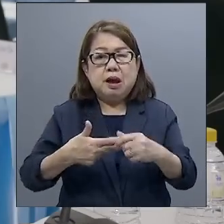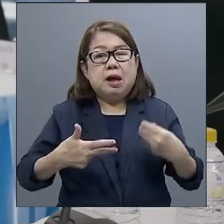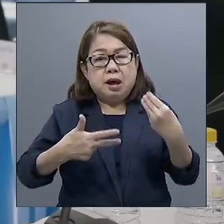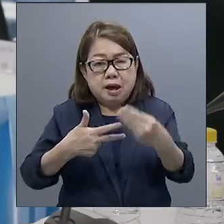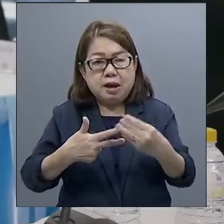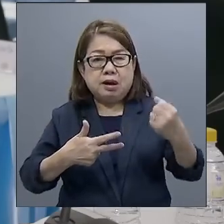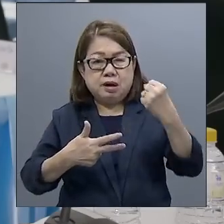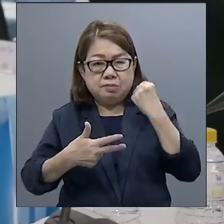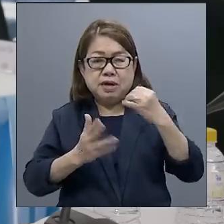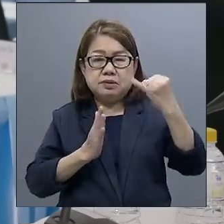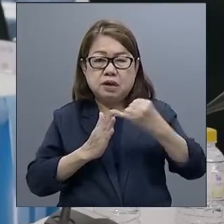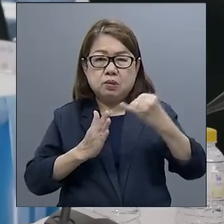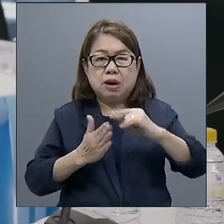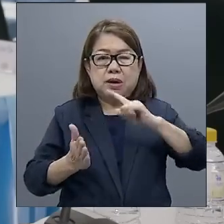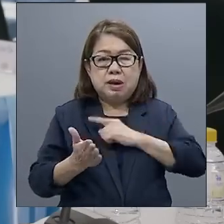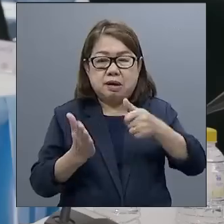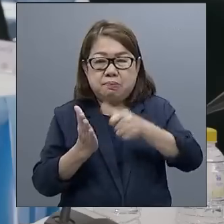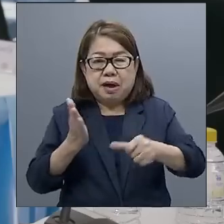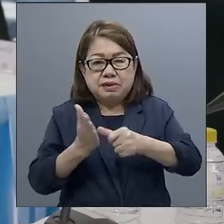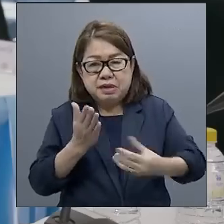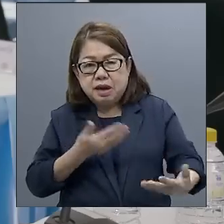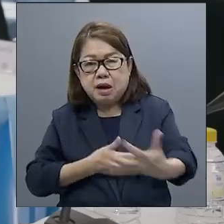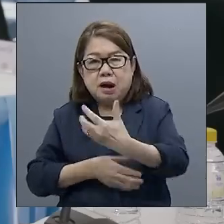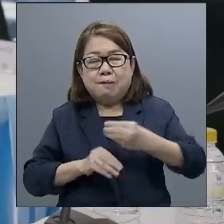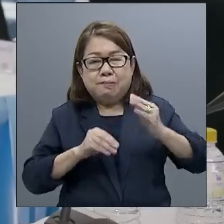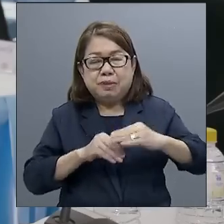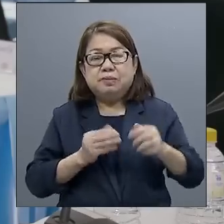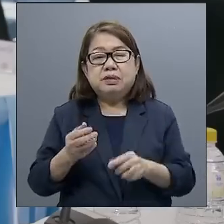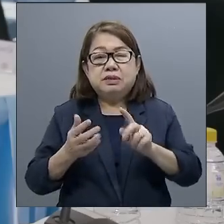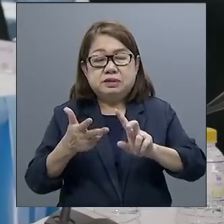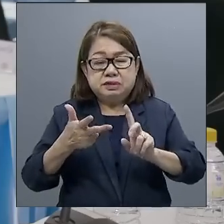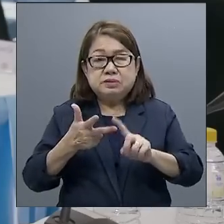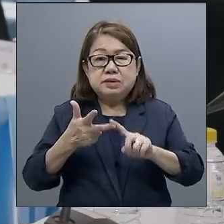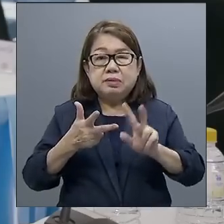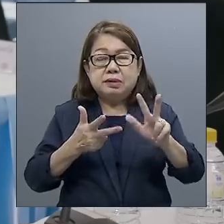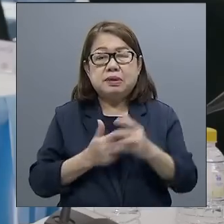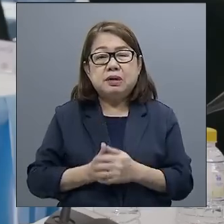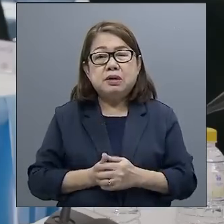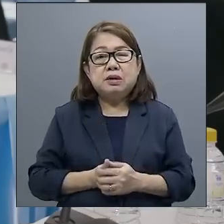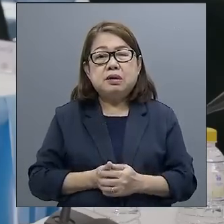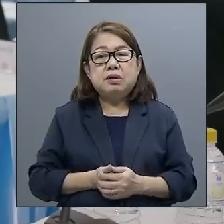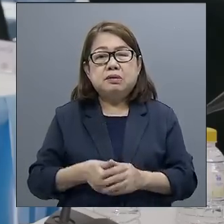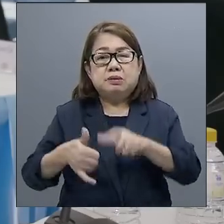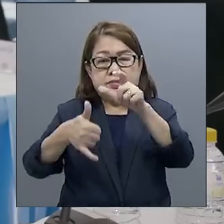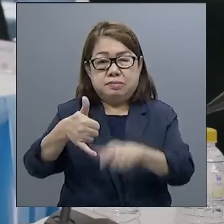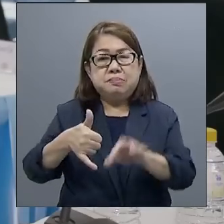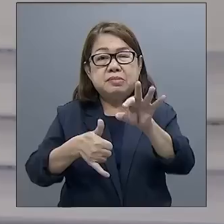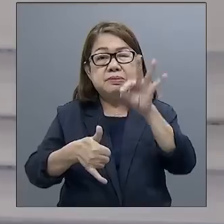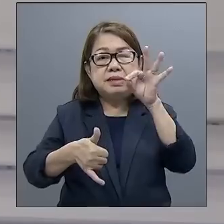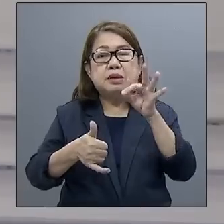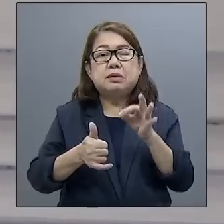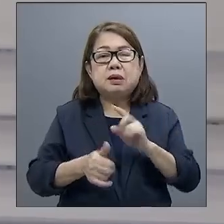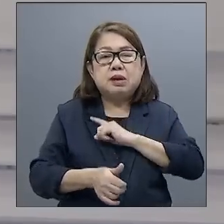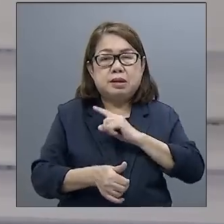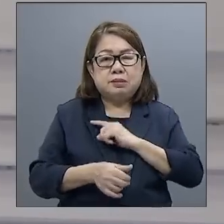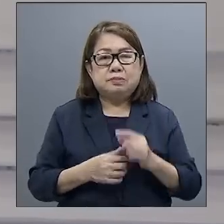สามารถจัดเก็บภาษีได้เพิ่มเติมค่ะและสุดท้ายเรื่องของการอำนาจในการคัดเลือกของบุคลากรท้องถิ่นค่ะ